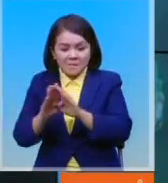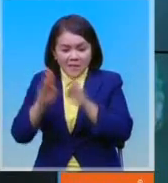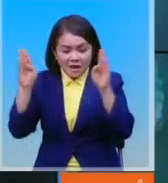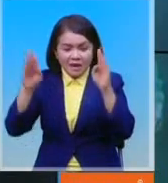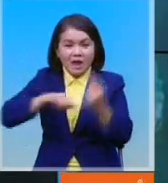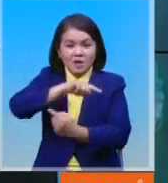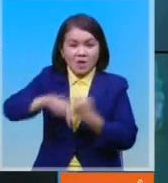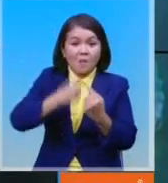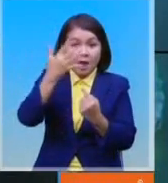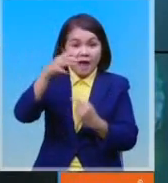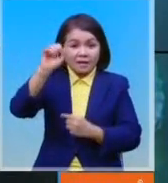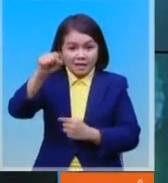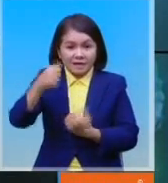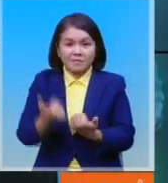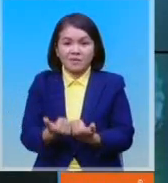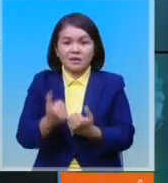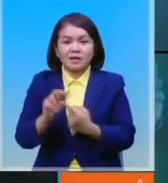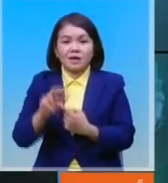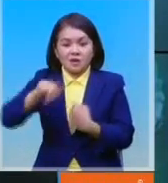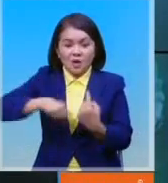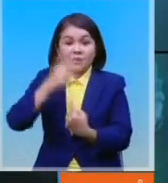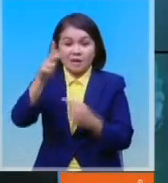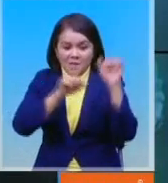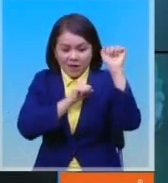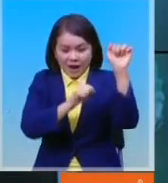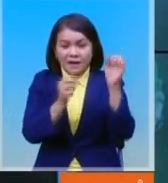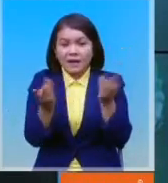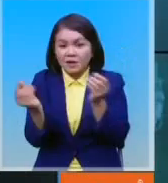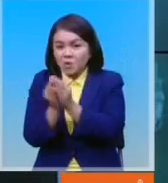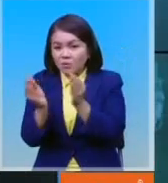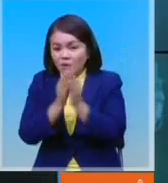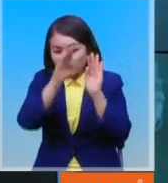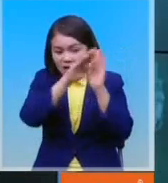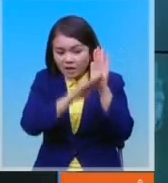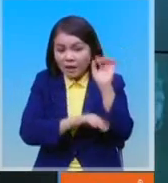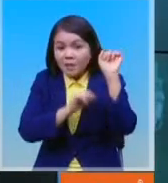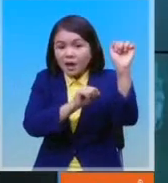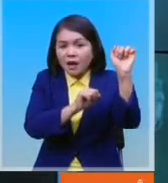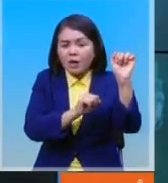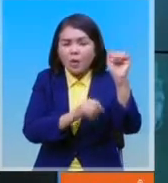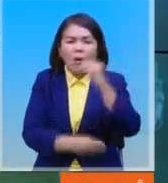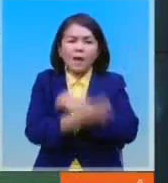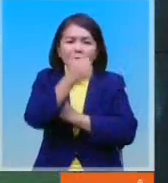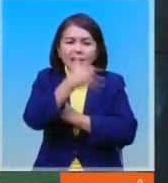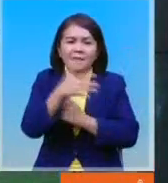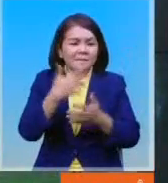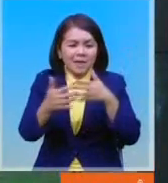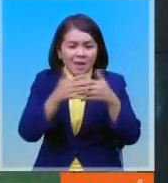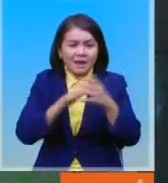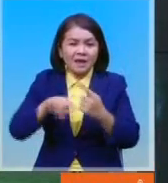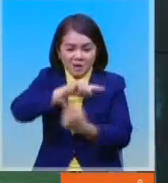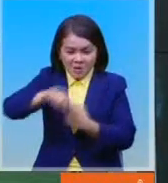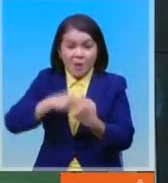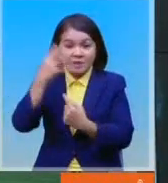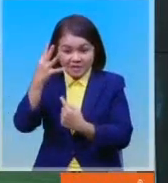า TCAS วันนี้เนี่ย TCAS รอบ3เขาประกาศผลแต่ถ้าเกิดว่าใครพลาดโอกาสไม่เป็นไรเขามีให้สอบ TCAS รอบ4เหมือนกันแล้ว